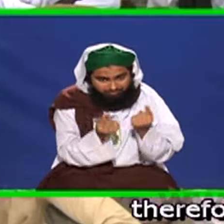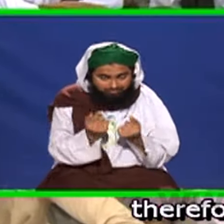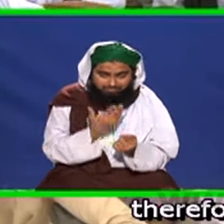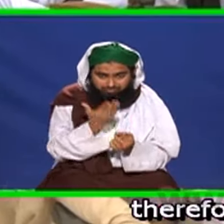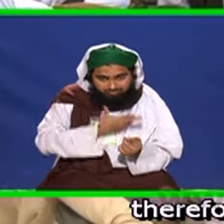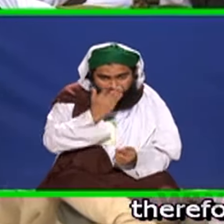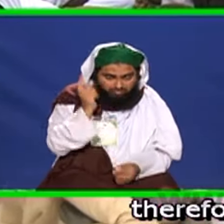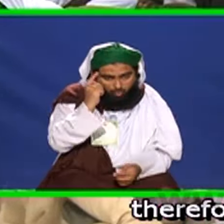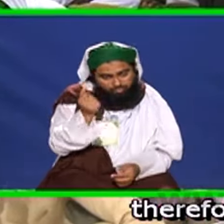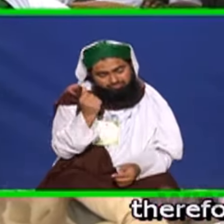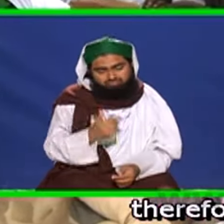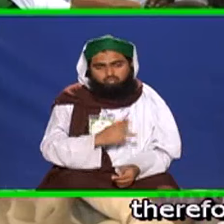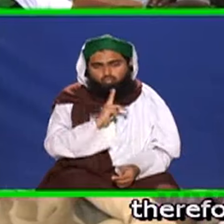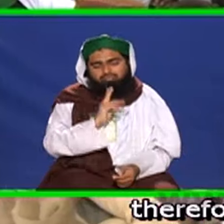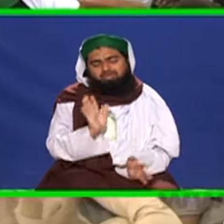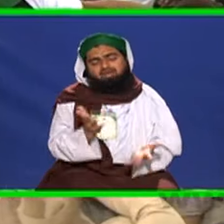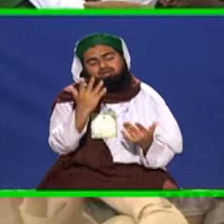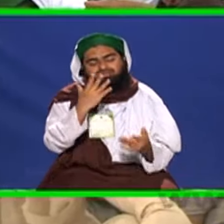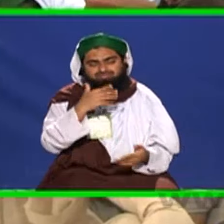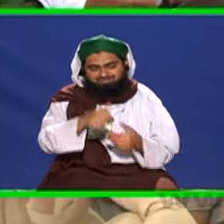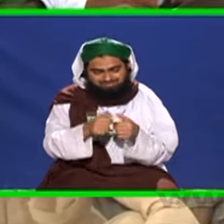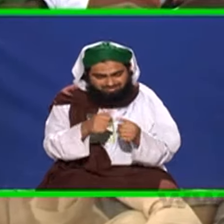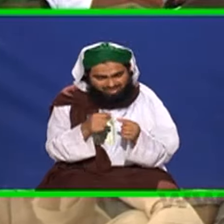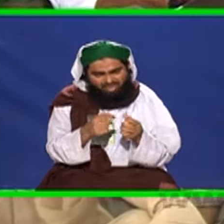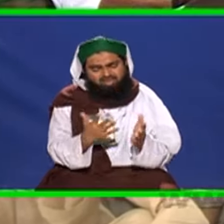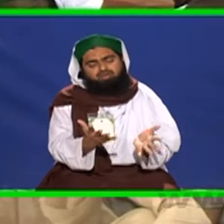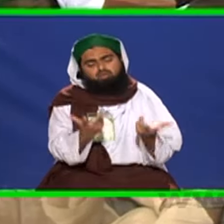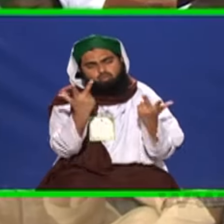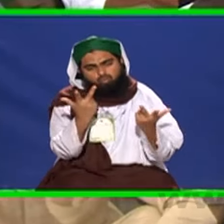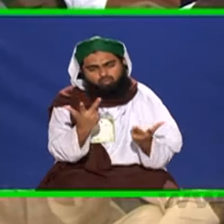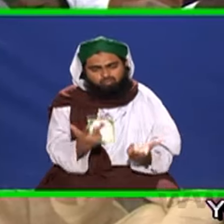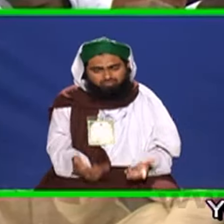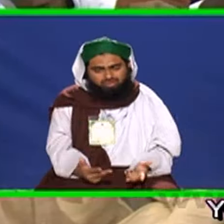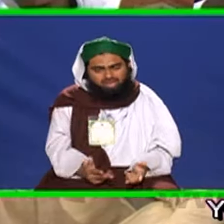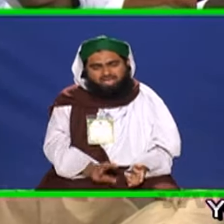ورنہ لوگ یہ بولتے ہیں کہ صاحب گنتی کیا دوں, کبھی کبھی سر ہو جاتے ہیں, کیا یہ گننے کا